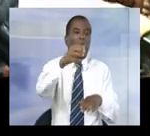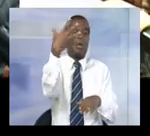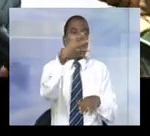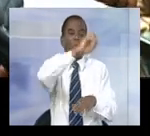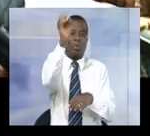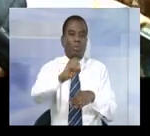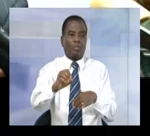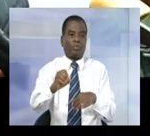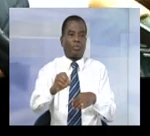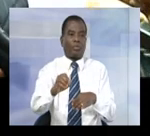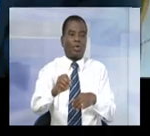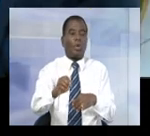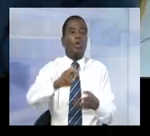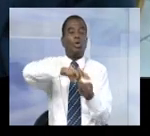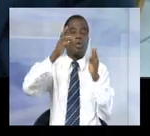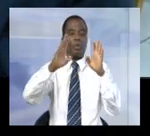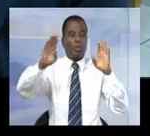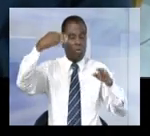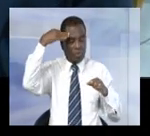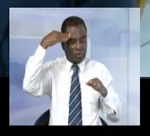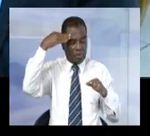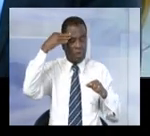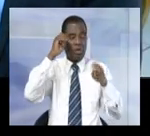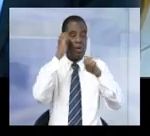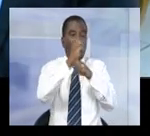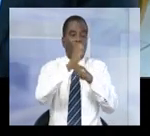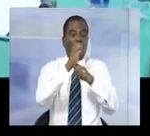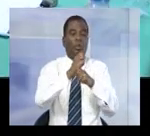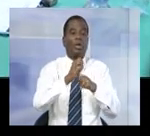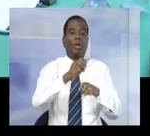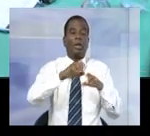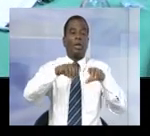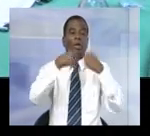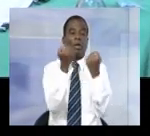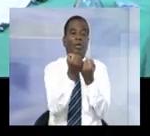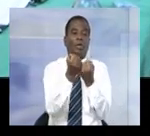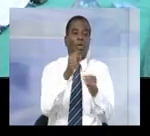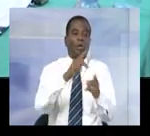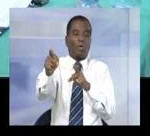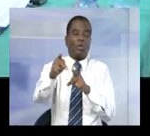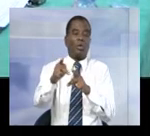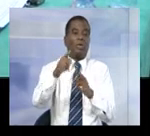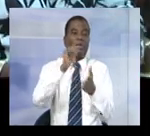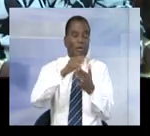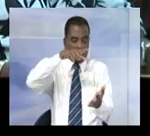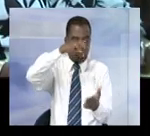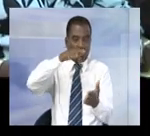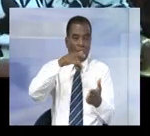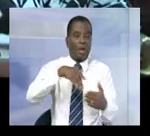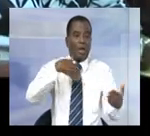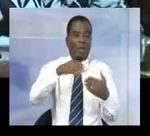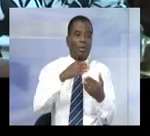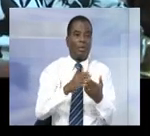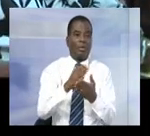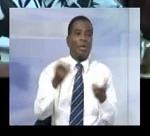Selon Ngo Bakayoko, représentant le ministre d'État, ministre de l'Emploi, des Affaires sociales et de la Formation professionnelle, cette étude arrive donc à point